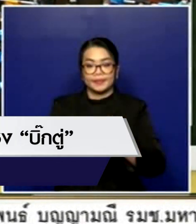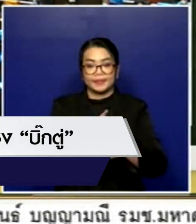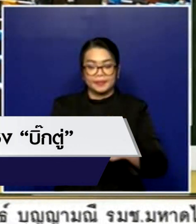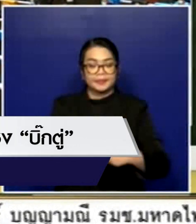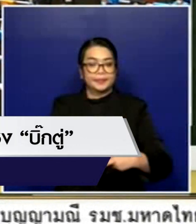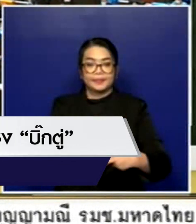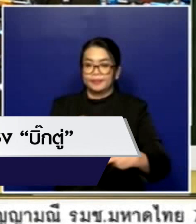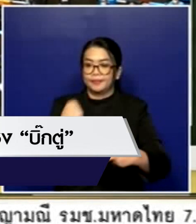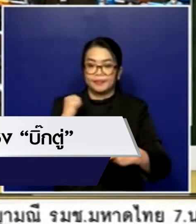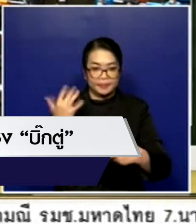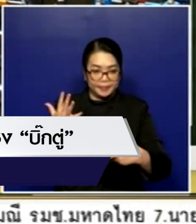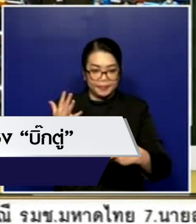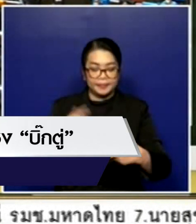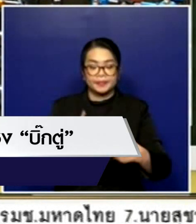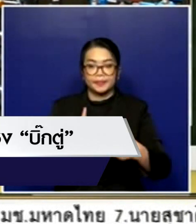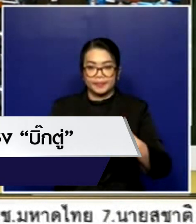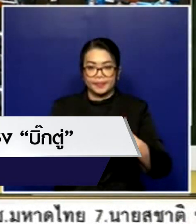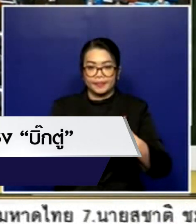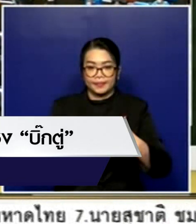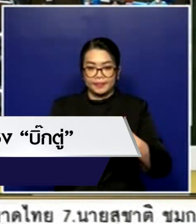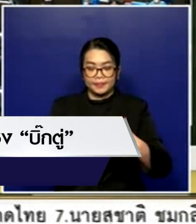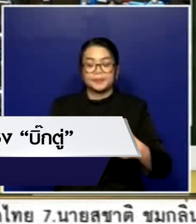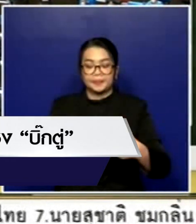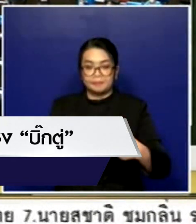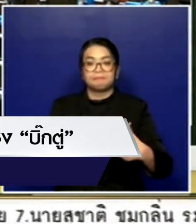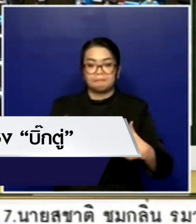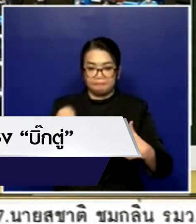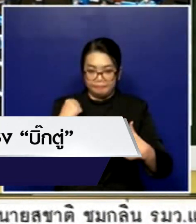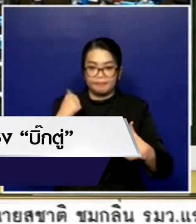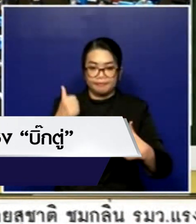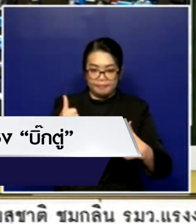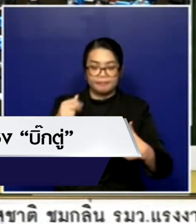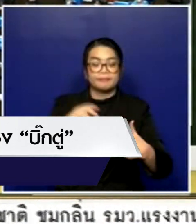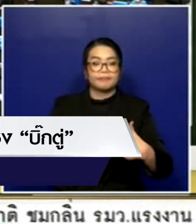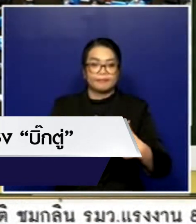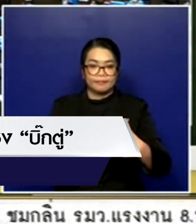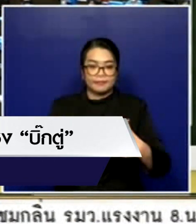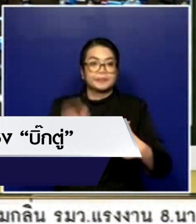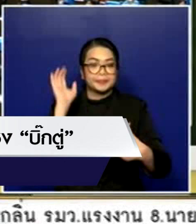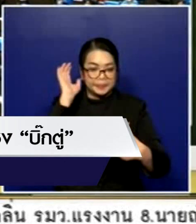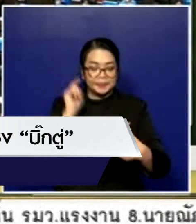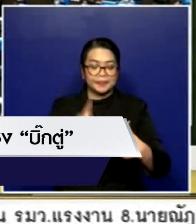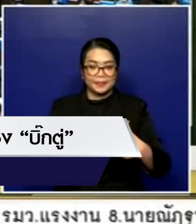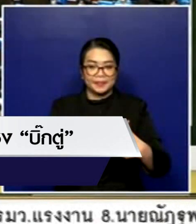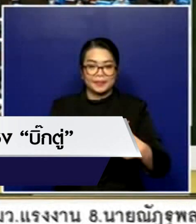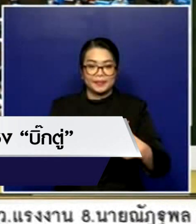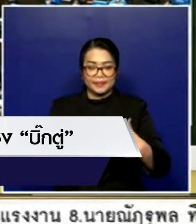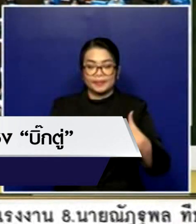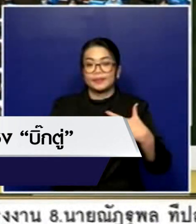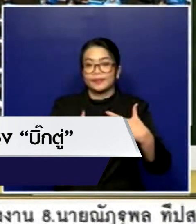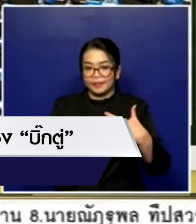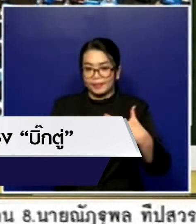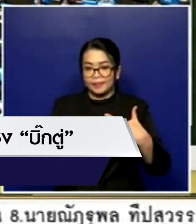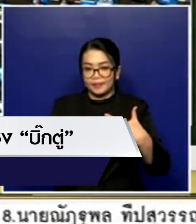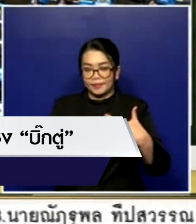ไว้วางใจ 258วันนี้พูดข่าวในสอบถามคุณอนุทินนะเกี่ยวกับเรื่องที่เจ้า